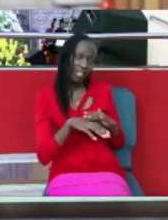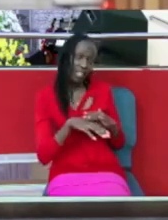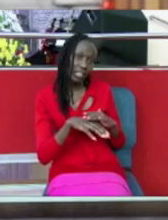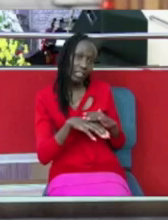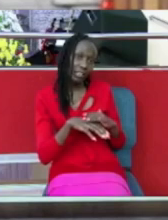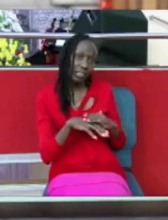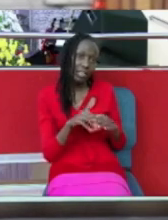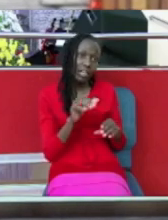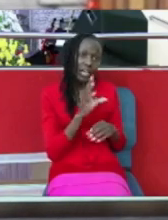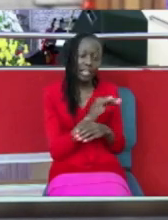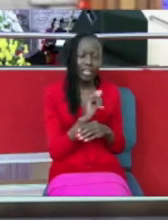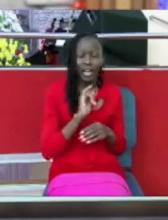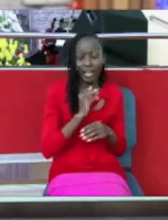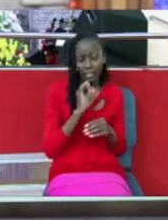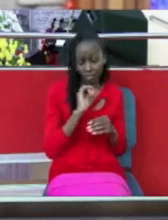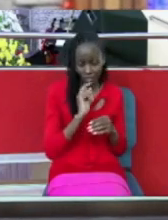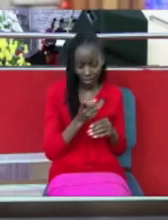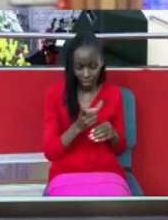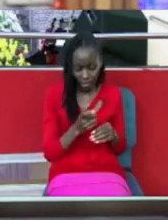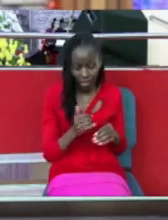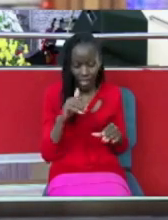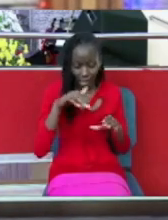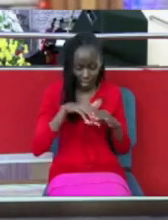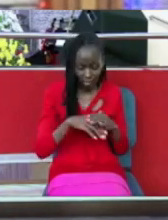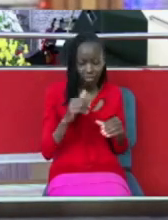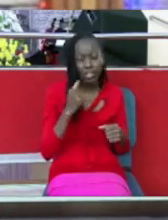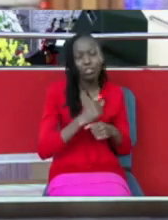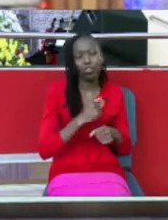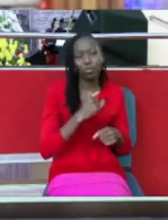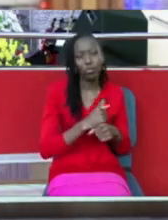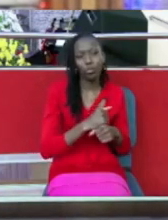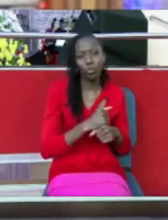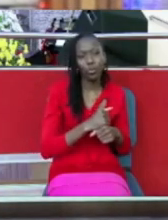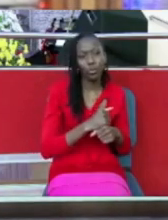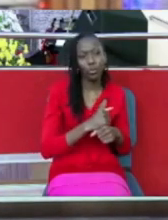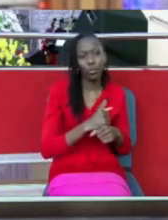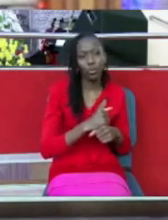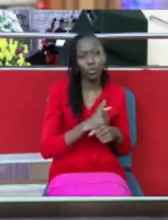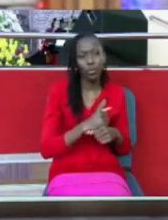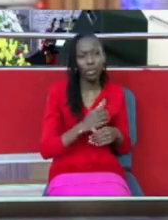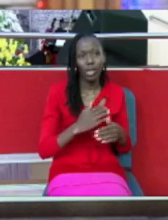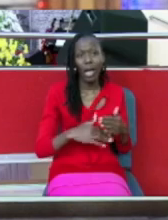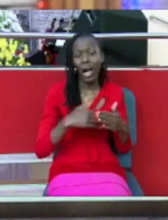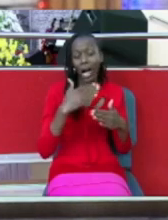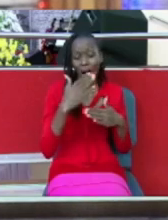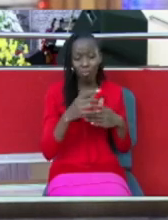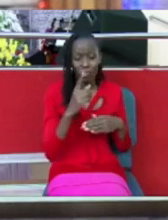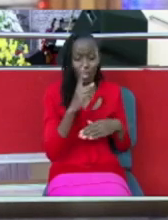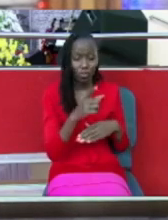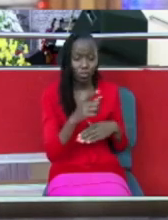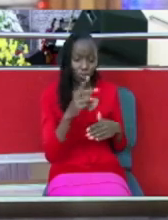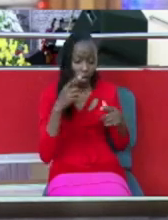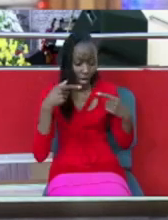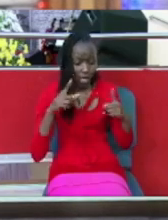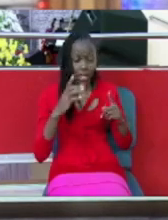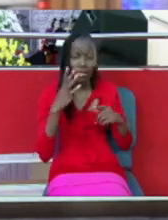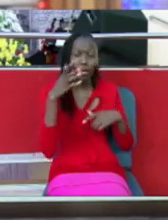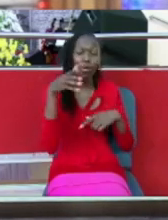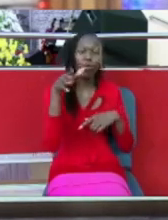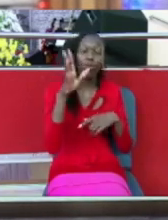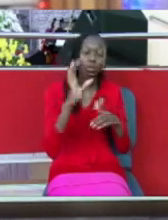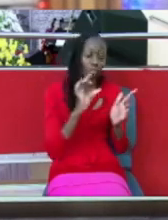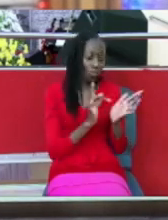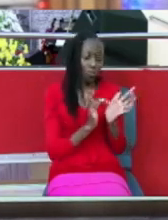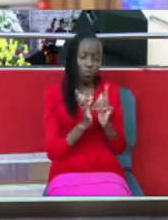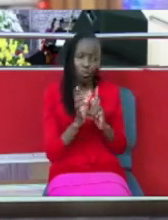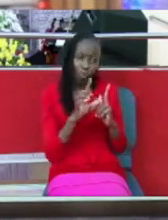is an inside job. Lakini hapa nimesema kwamba matunda ni hali ya ndani. After the you allow the word of God through meditation to work with